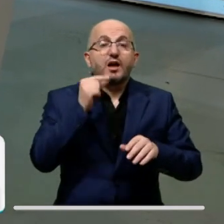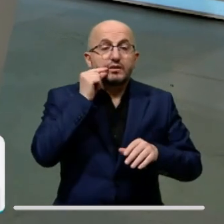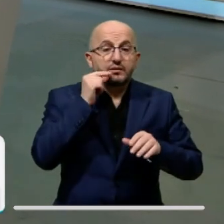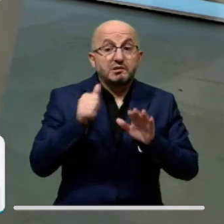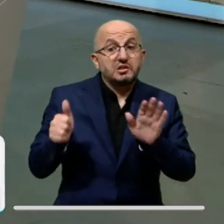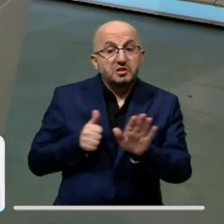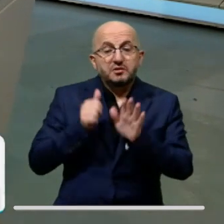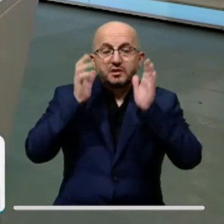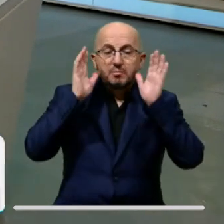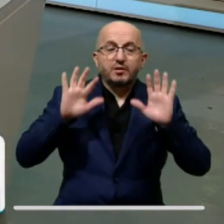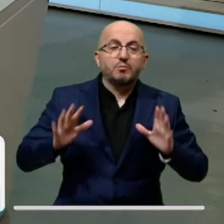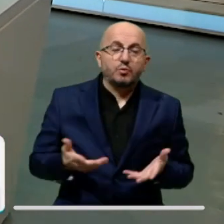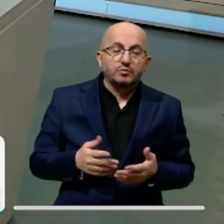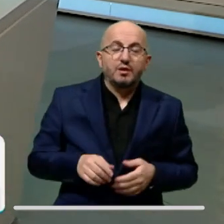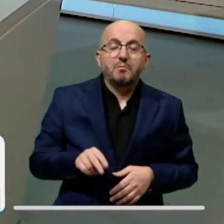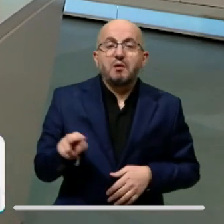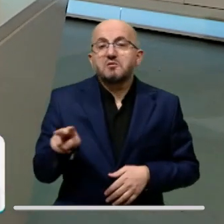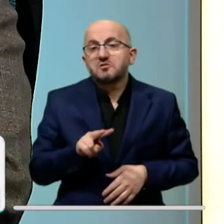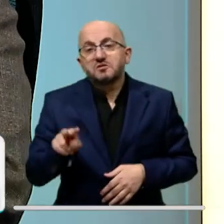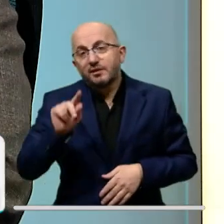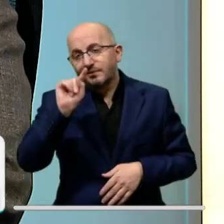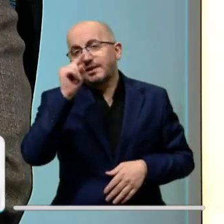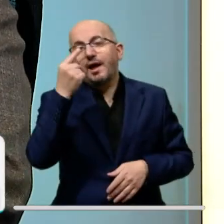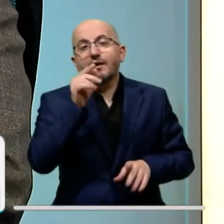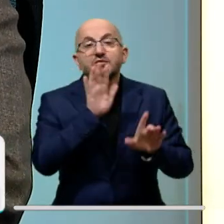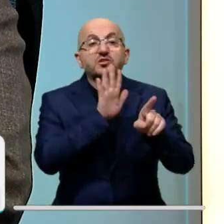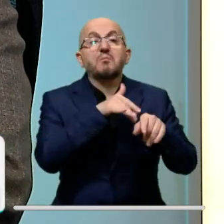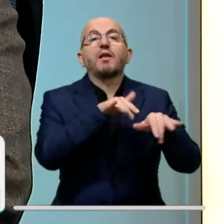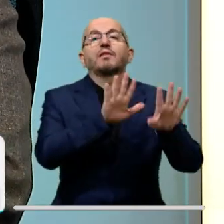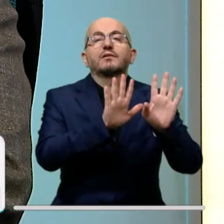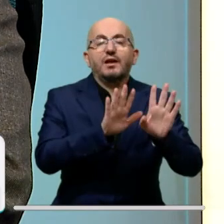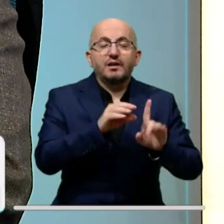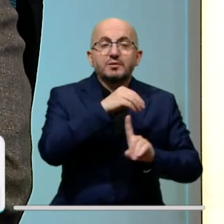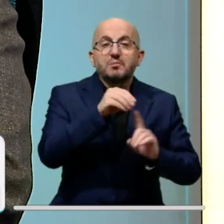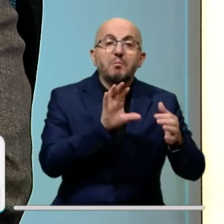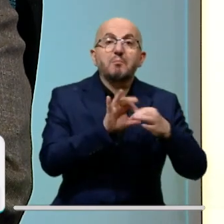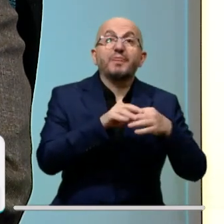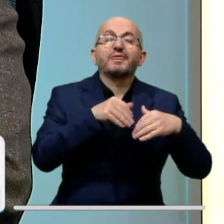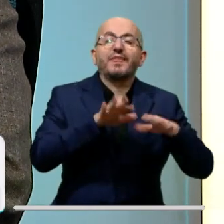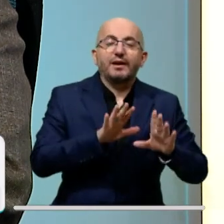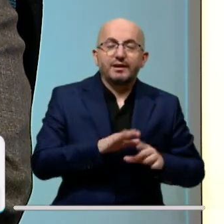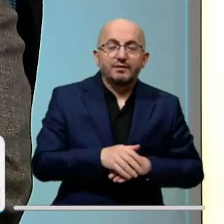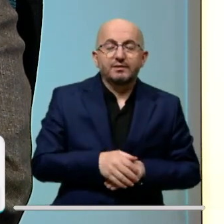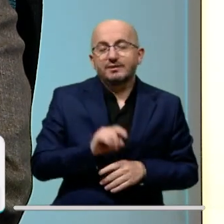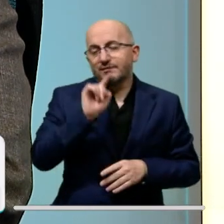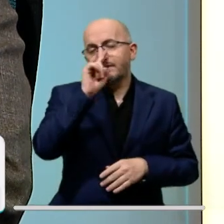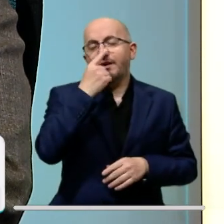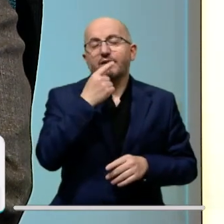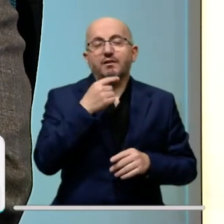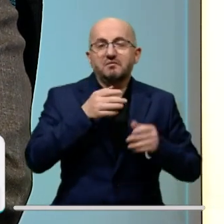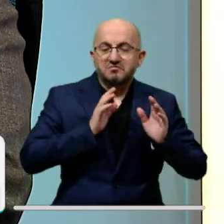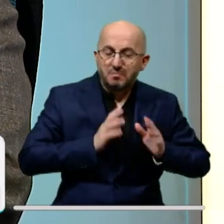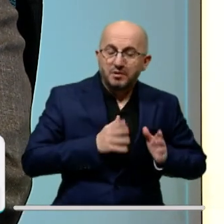bozulur. Ama ikisi ferdi olarak namazlarını kılıyorsa, yani bir imama bağlı olarak namaz